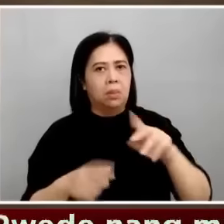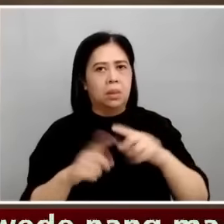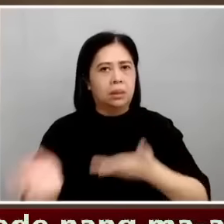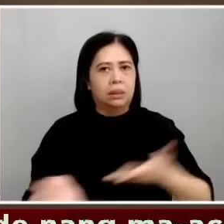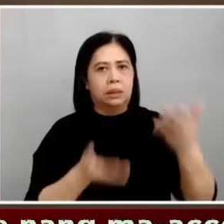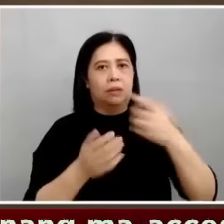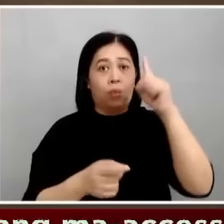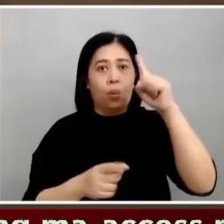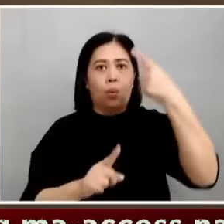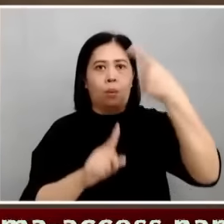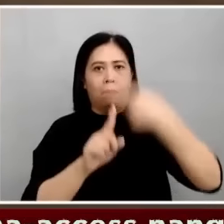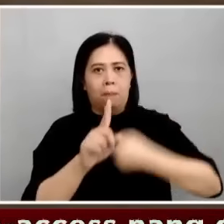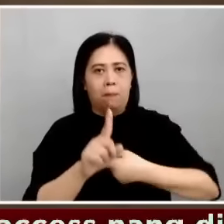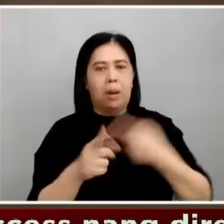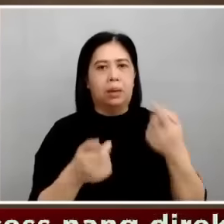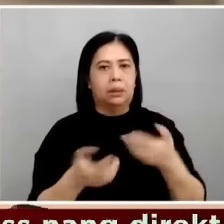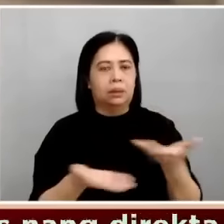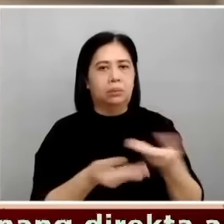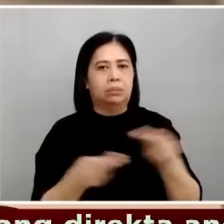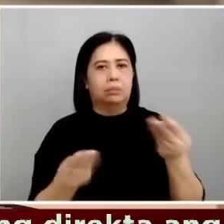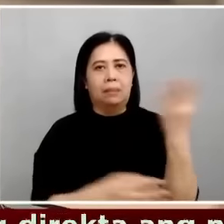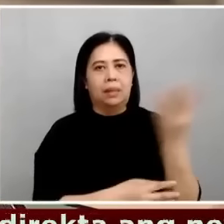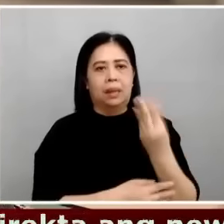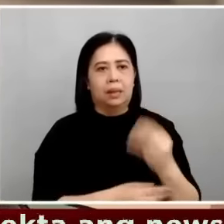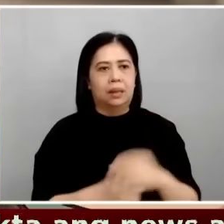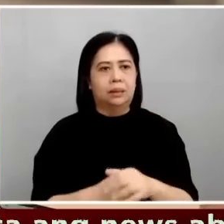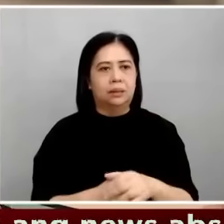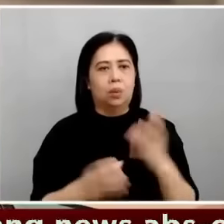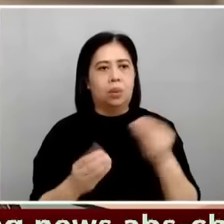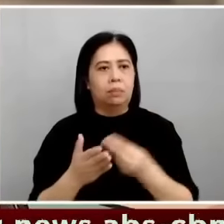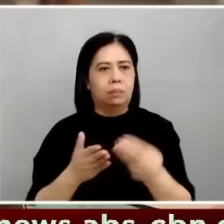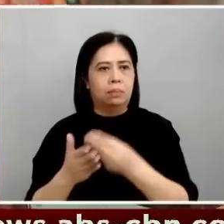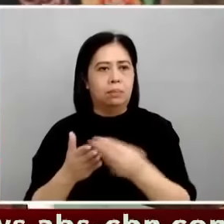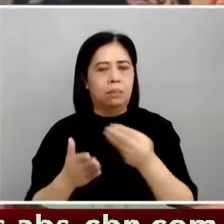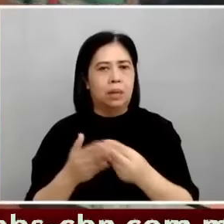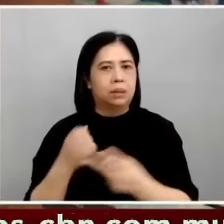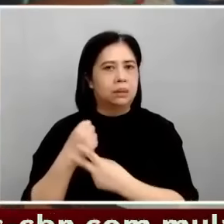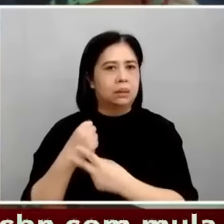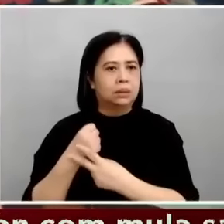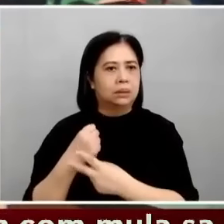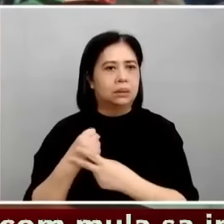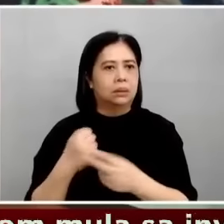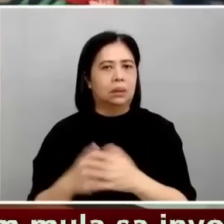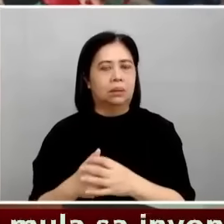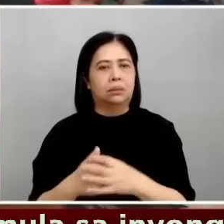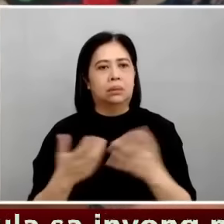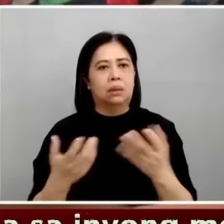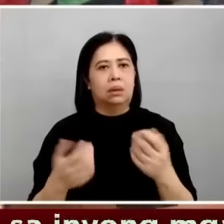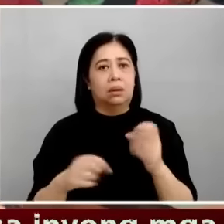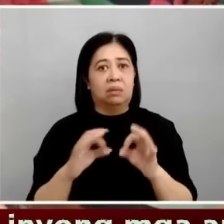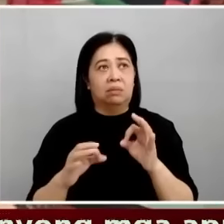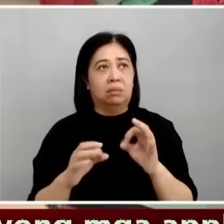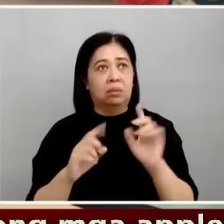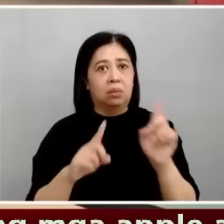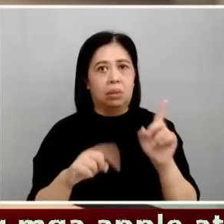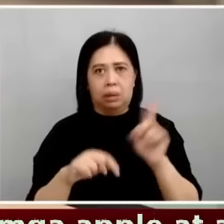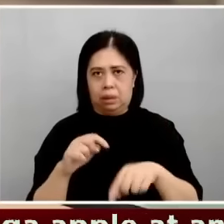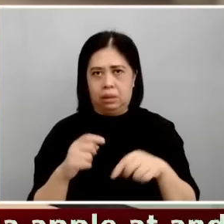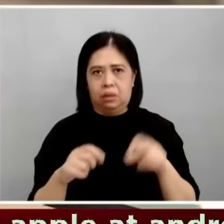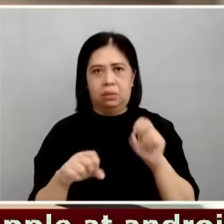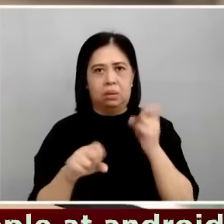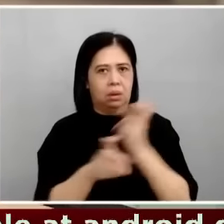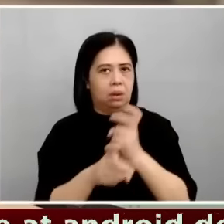buwang ilalako sa Batangas. Gusto namin bumili ng mga stock gawa nang hindi kami makakaluwas. Ilang buwan na hindi kami nakapagtinda gawa